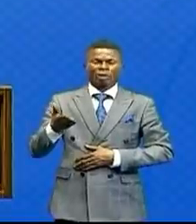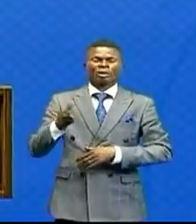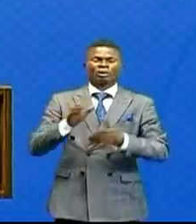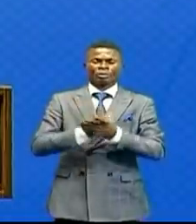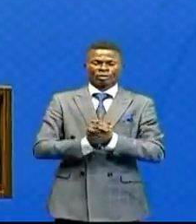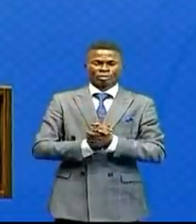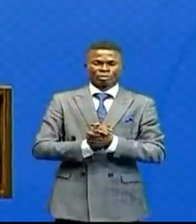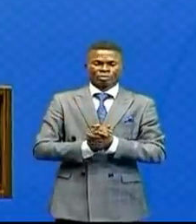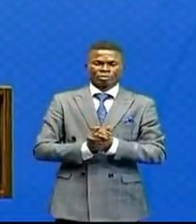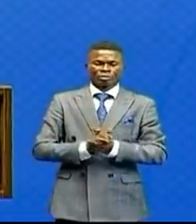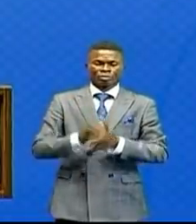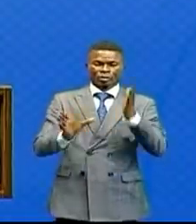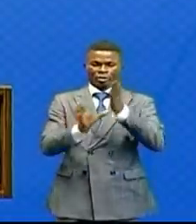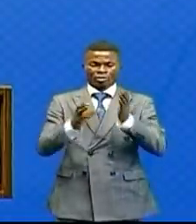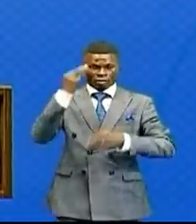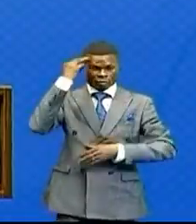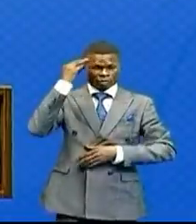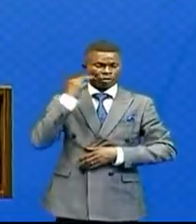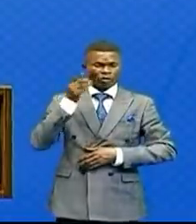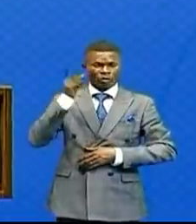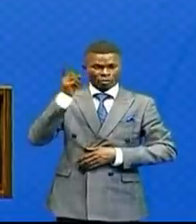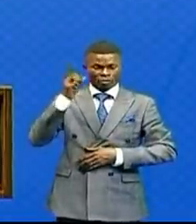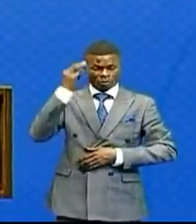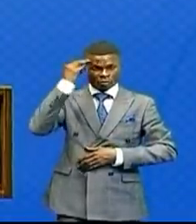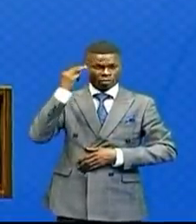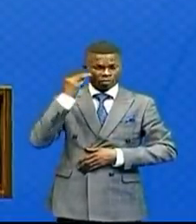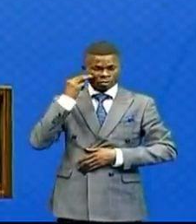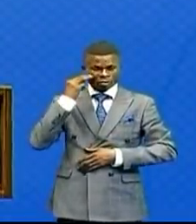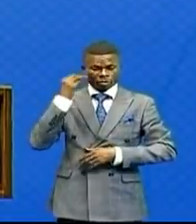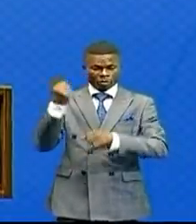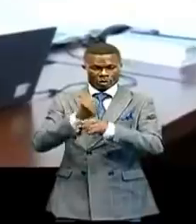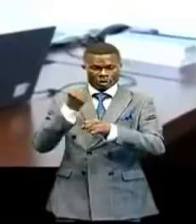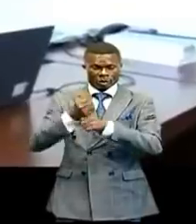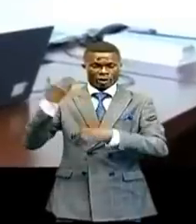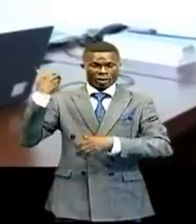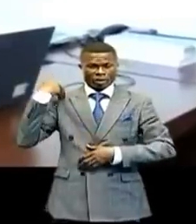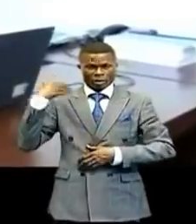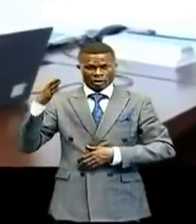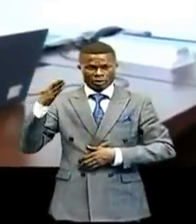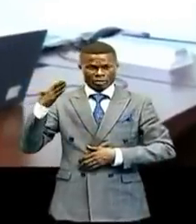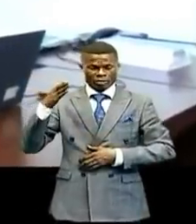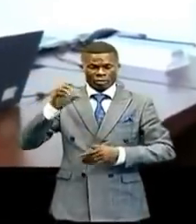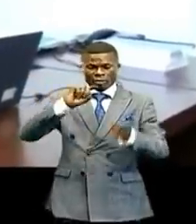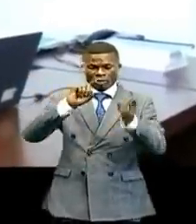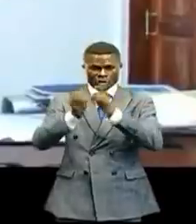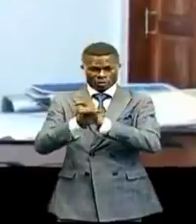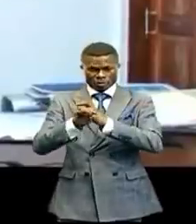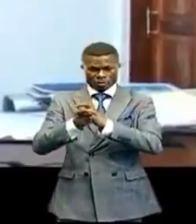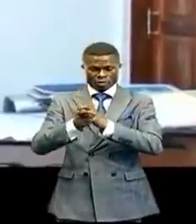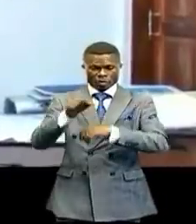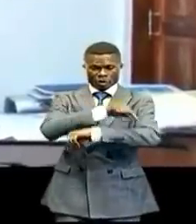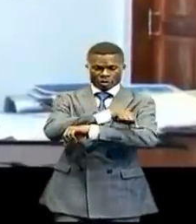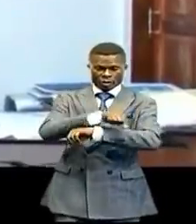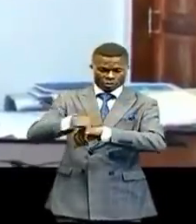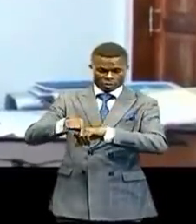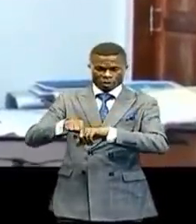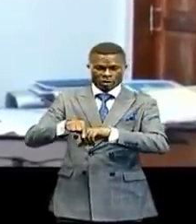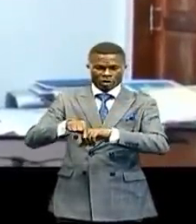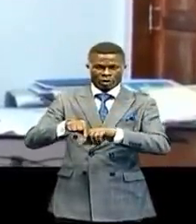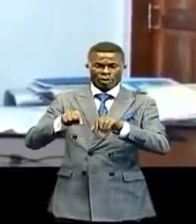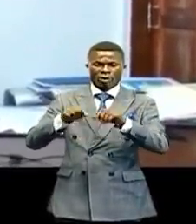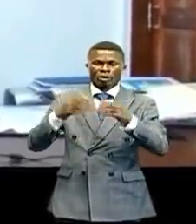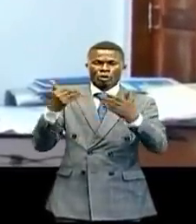dépendants. Le vice-premier ministre, ministre de la fonction publique, modernisation de l'administration